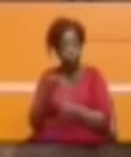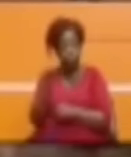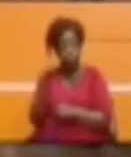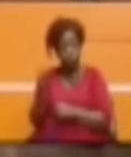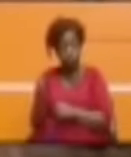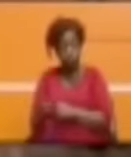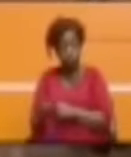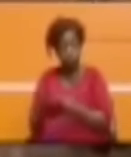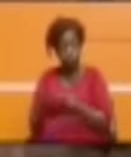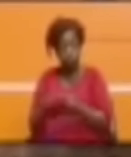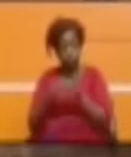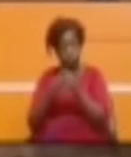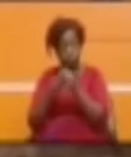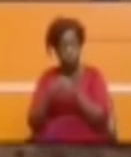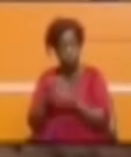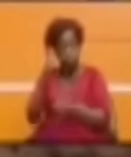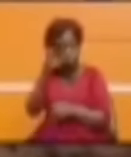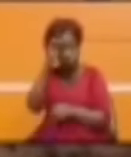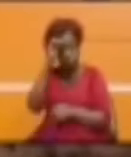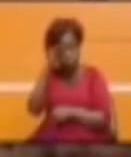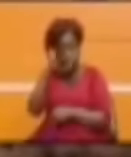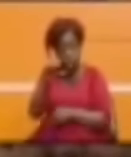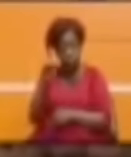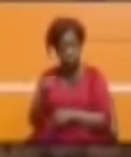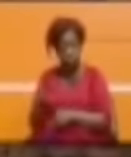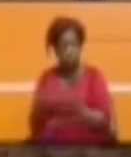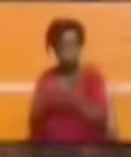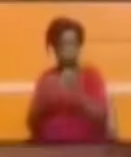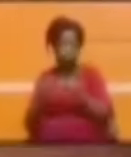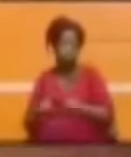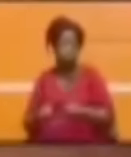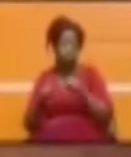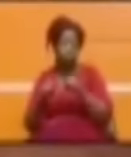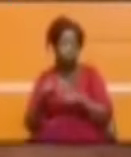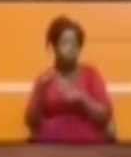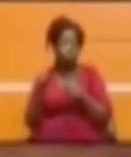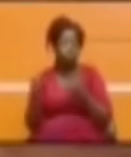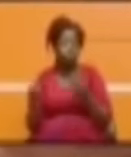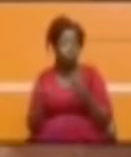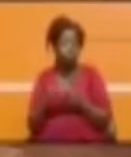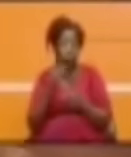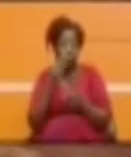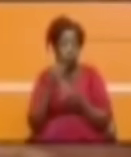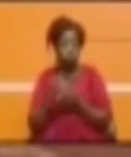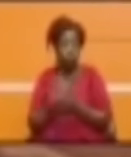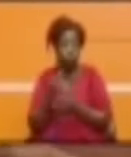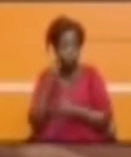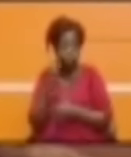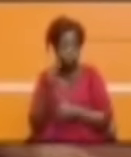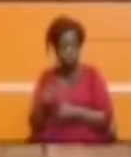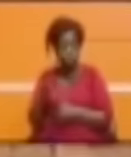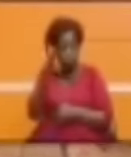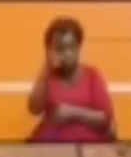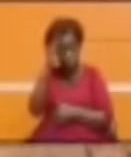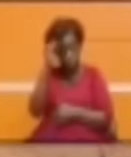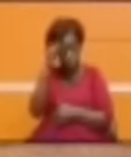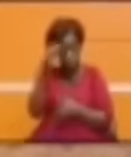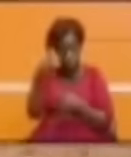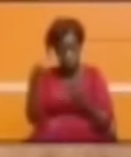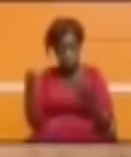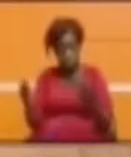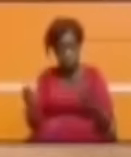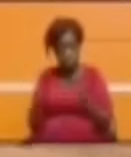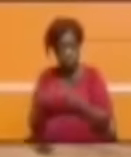Kaketo nga yakulira ebyenjigiriza mu kitundu ekyo yakulembeddwa abakungu abalala nga ku Good Shepherd basangiddwa nga basomera mu bibaati so nga